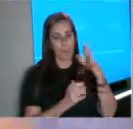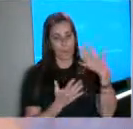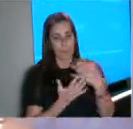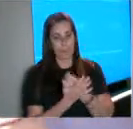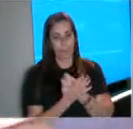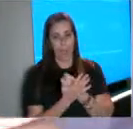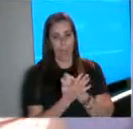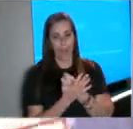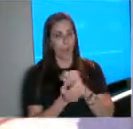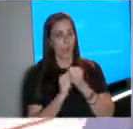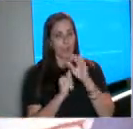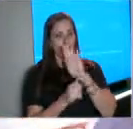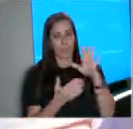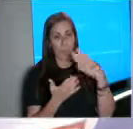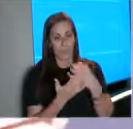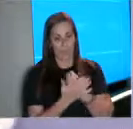יצליח,